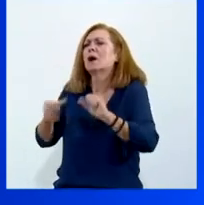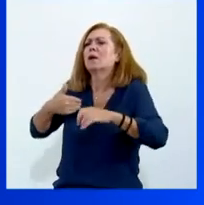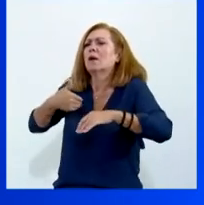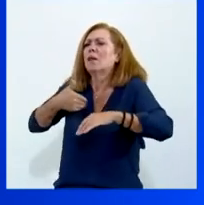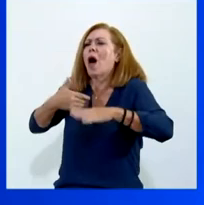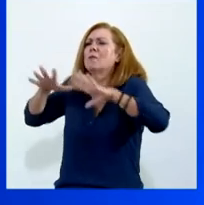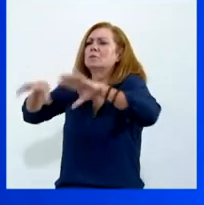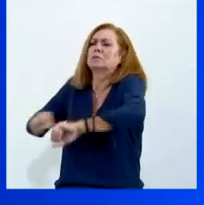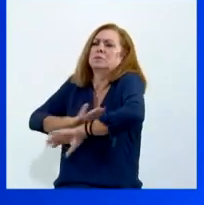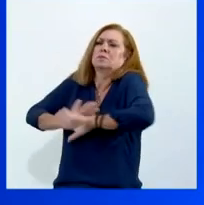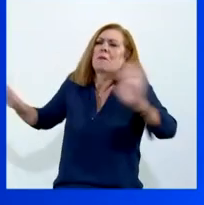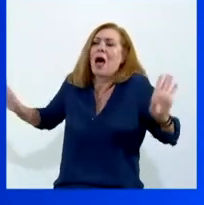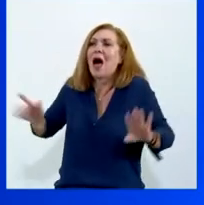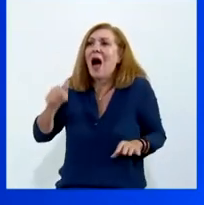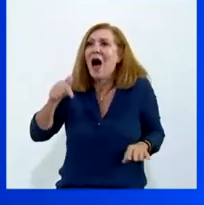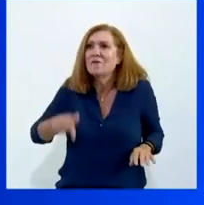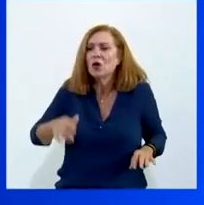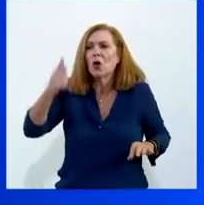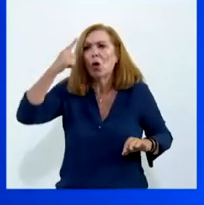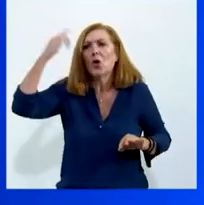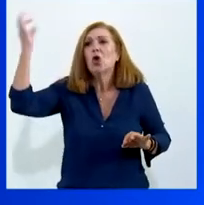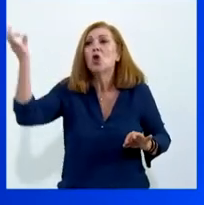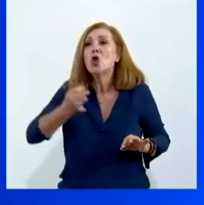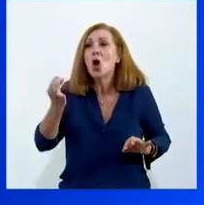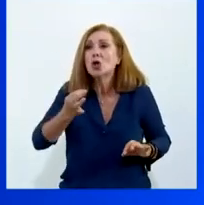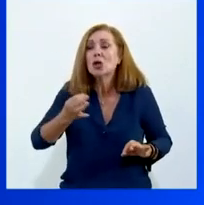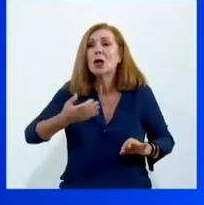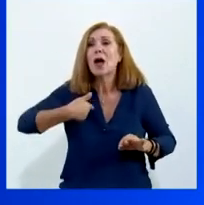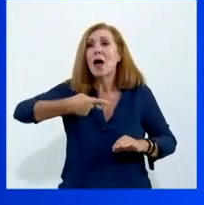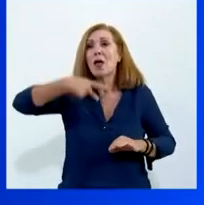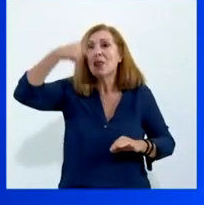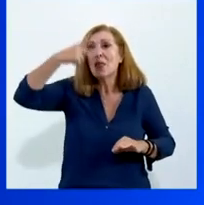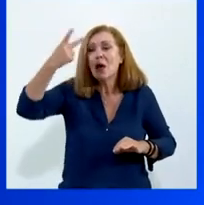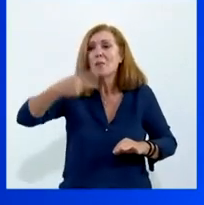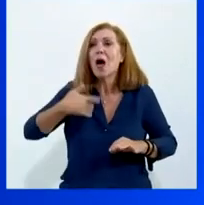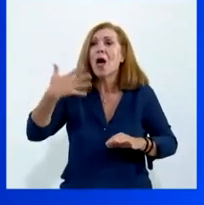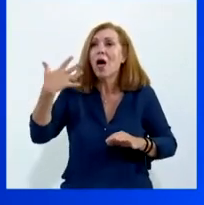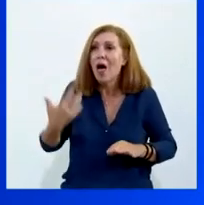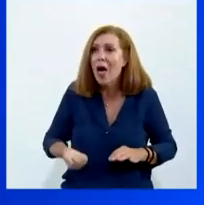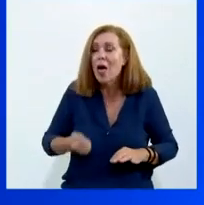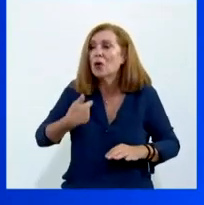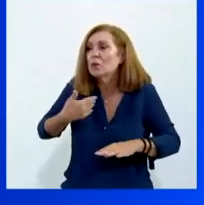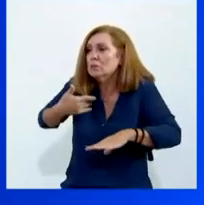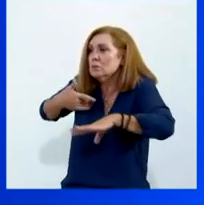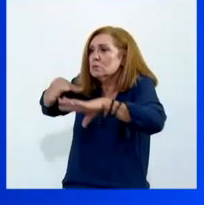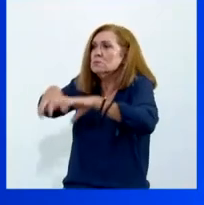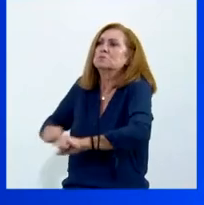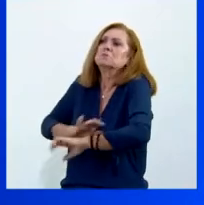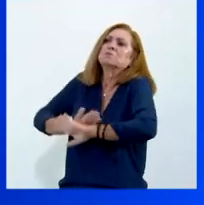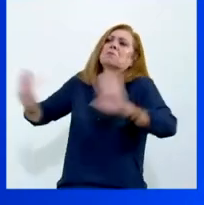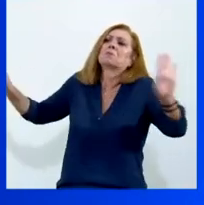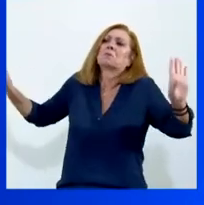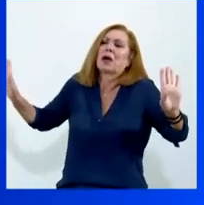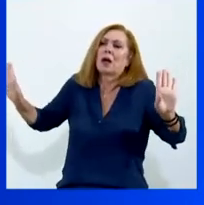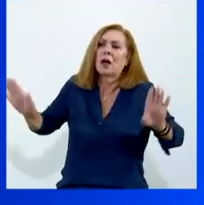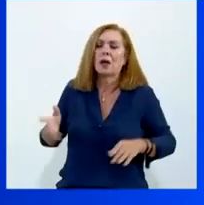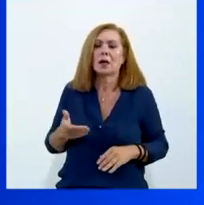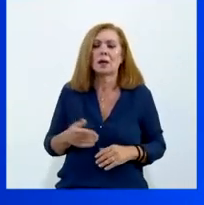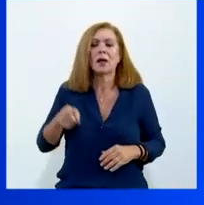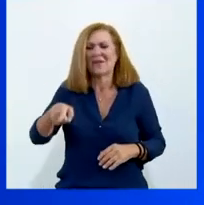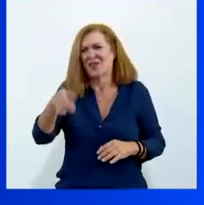από τα αυτονόητα δικαιώματα τα οποία προκύπτουν από την άσκηση της κυριαρχίας στα